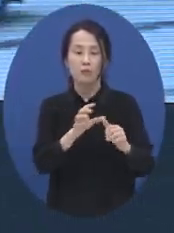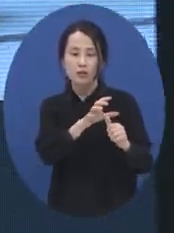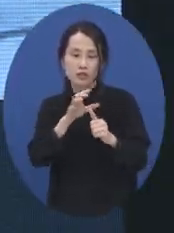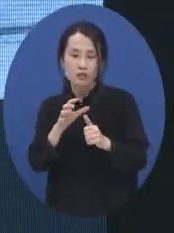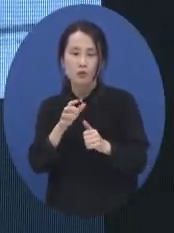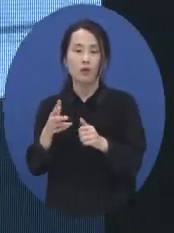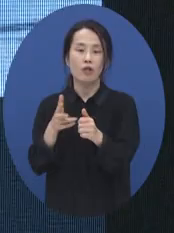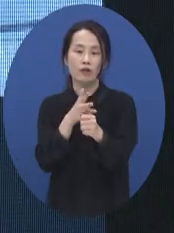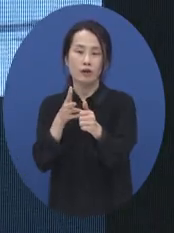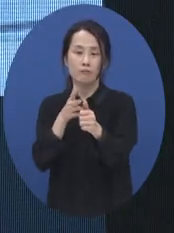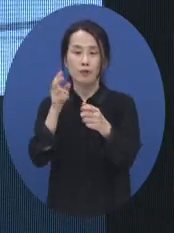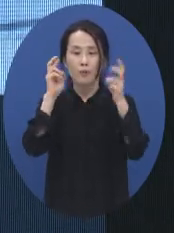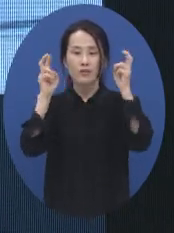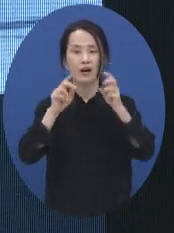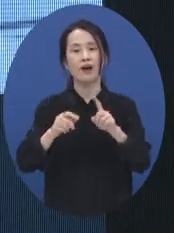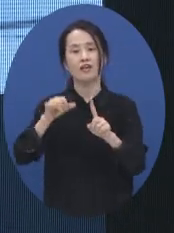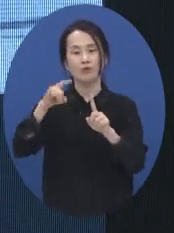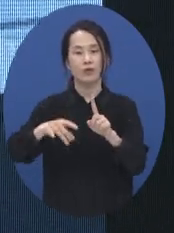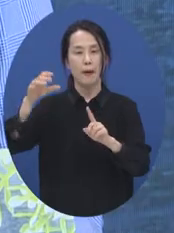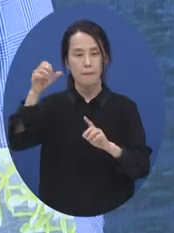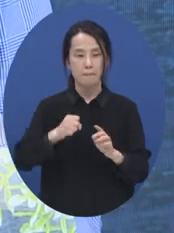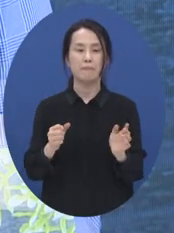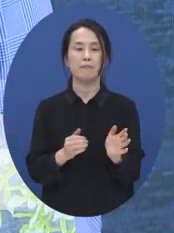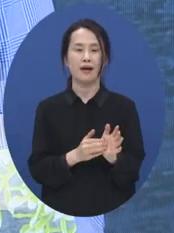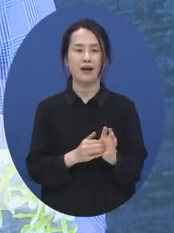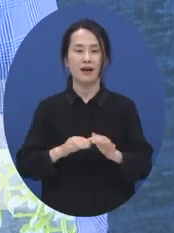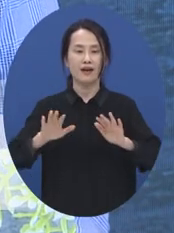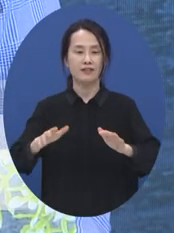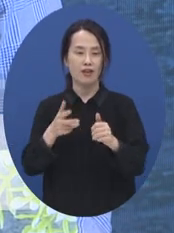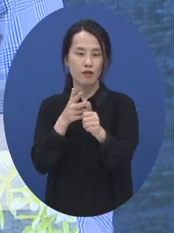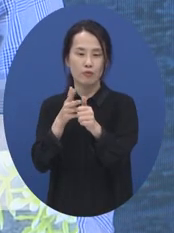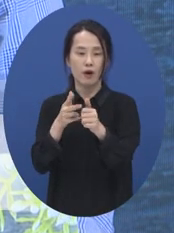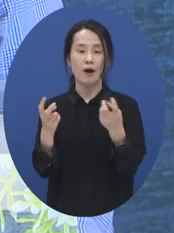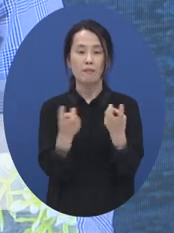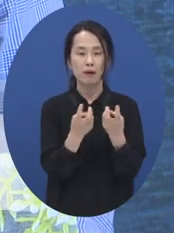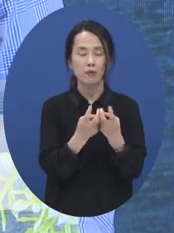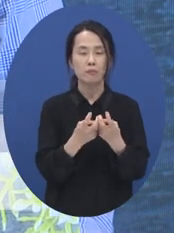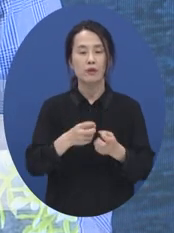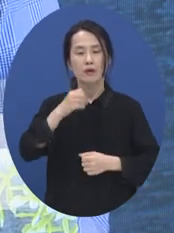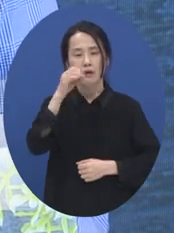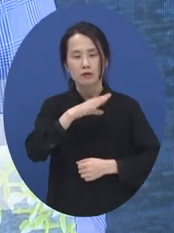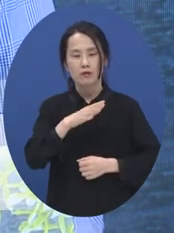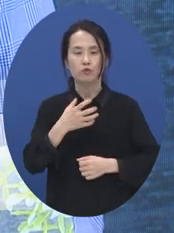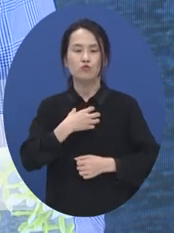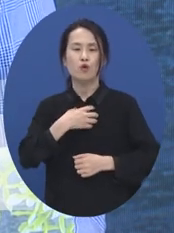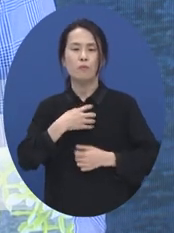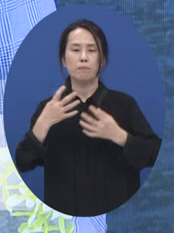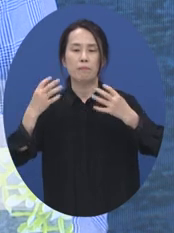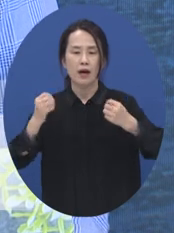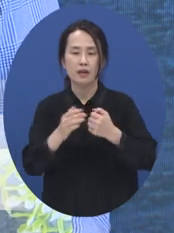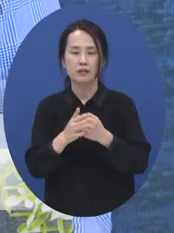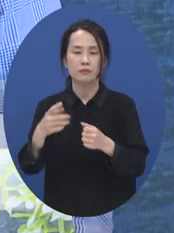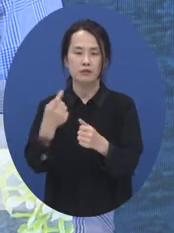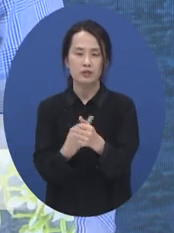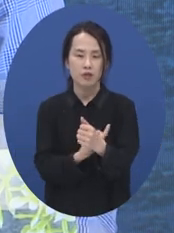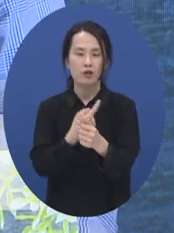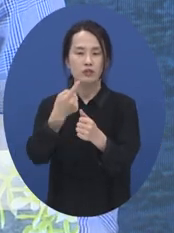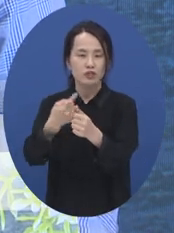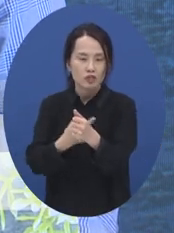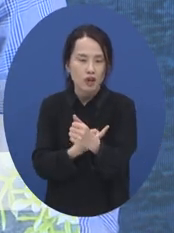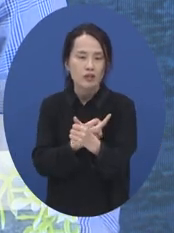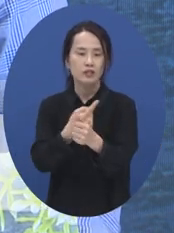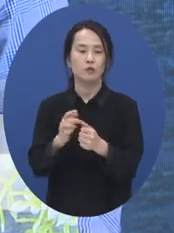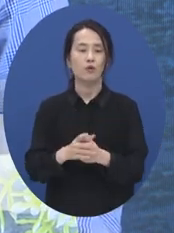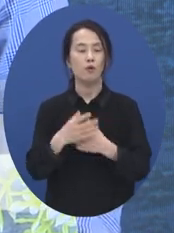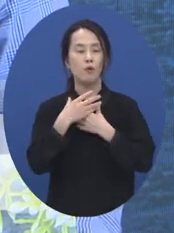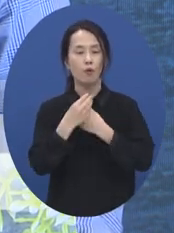촬영 장비를 만드는 회사에 돌아갔습니다. 현재 그런 촬영하는 기법들이 조금 수동적이고 좀 위험한 부분들이 많아서 그런